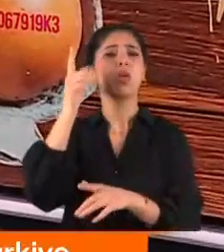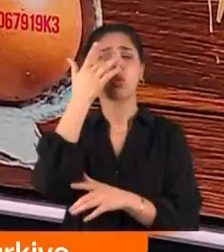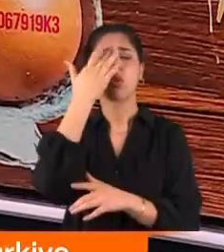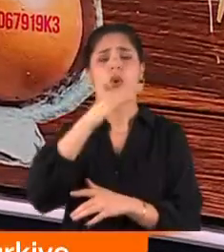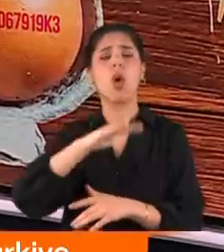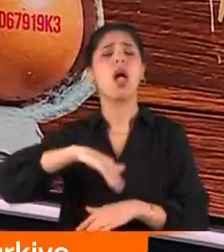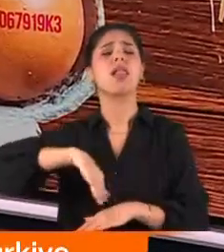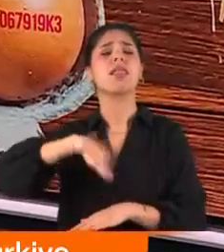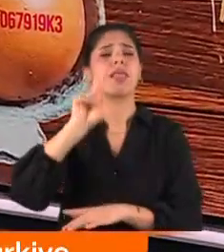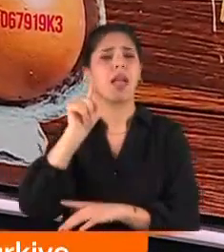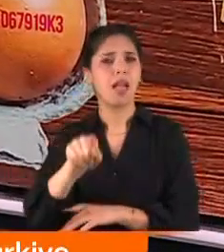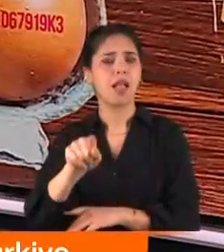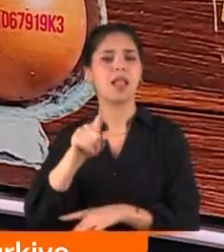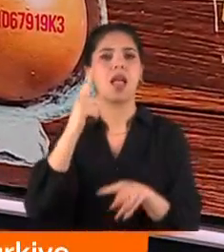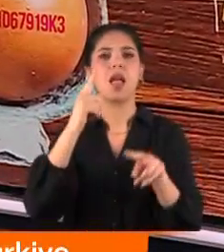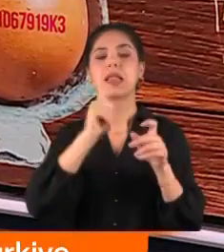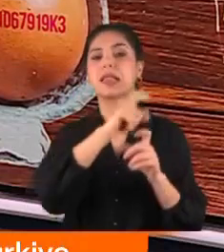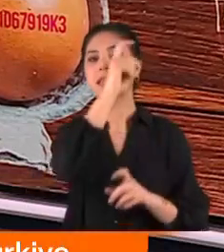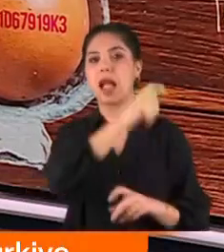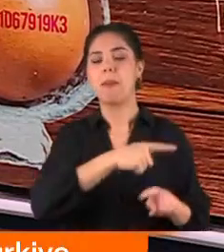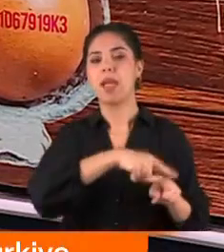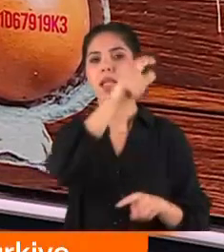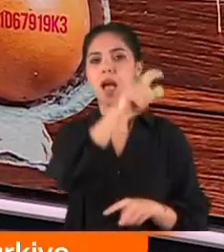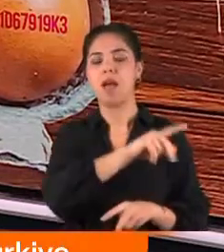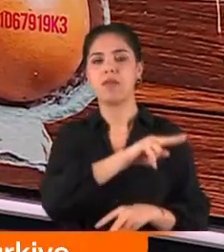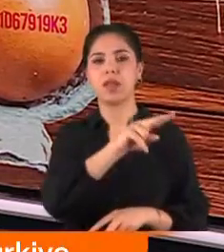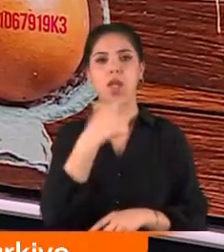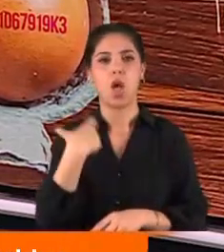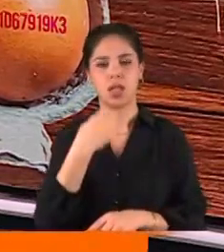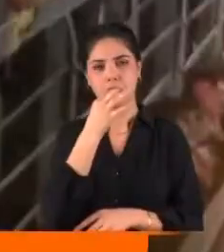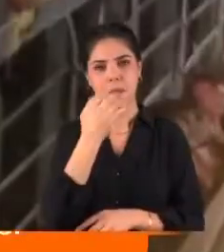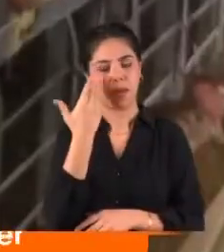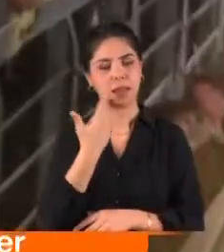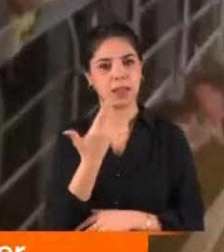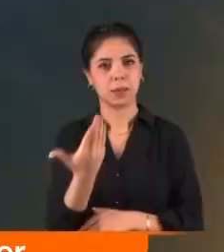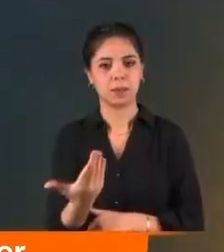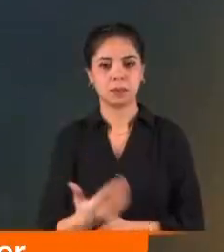Samet Özsaylan ve Arif Soner Kalkan'ın özel haberi.